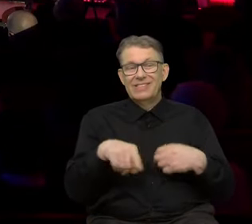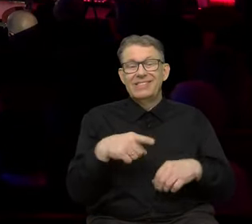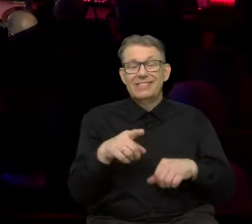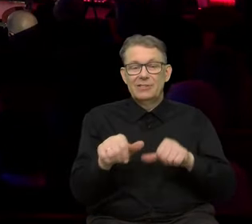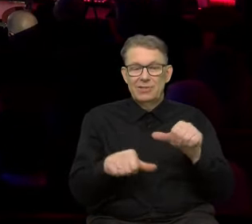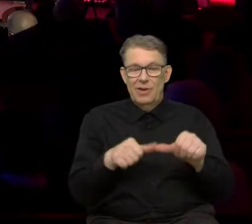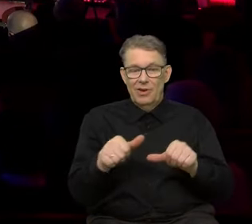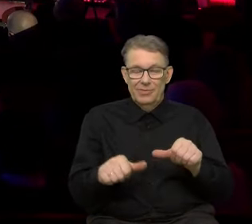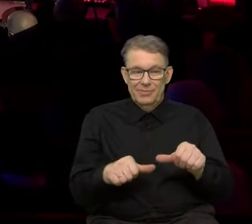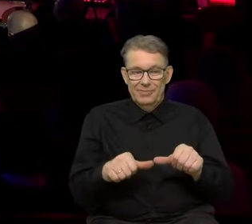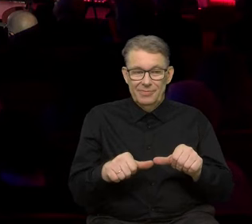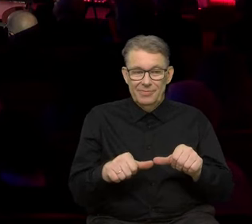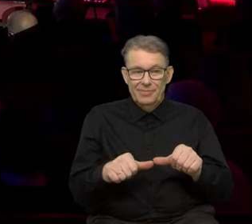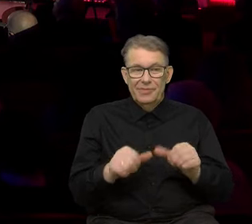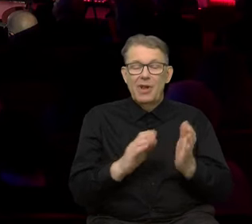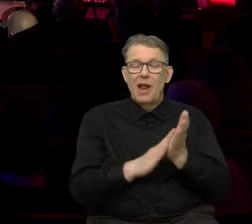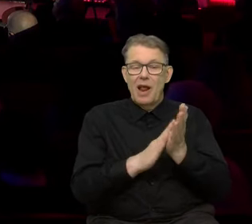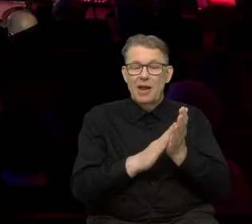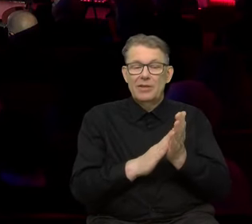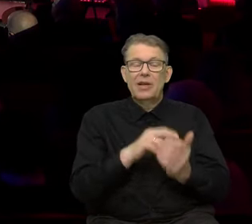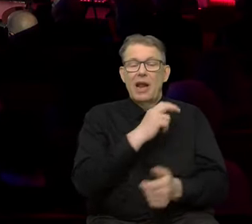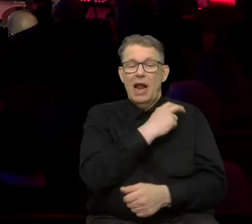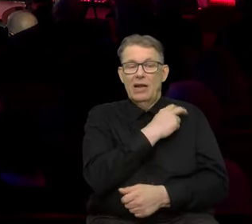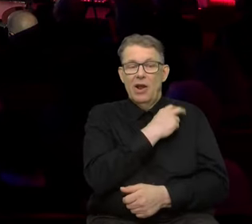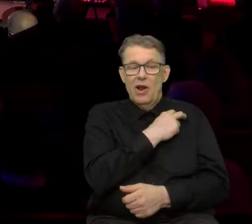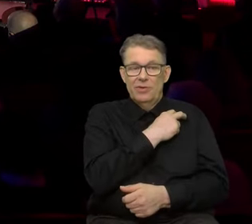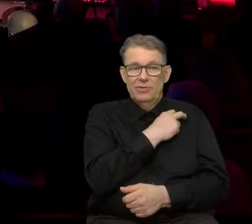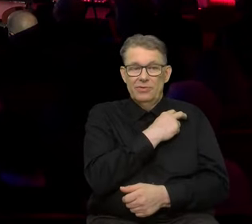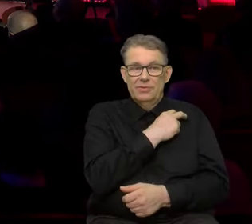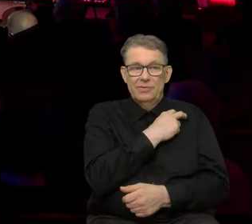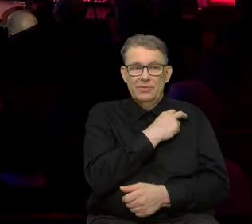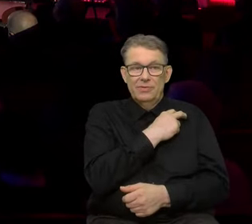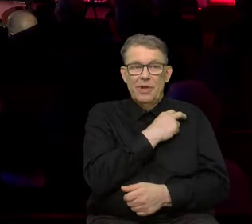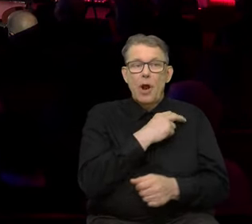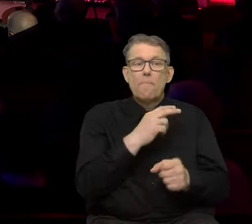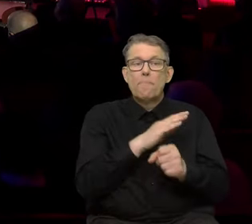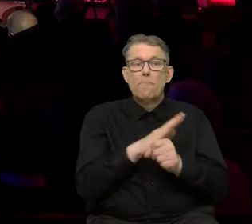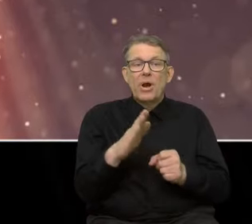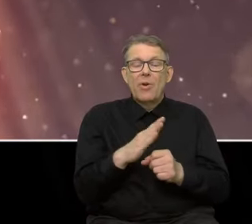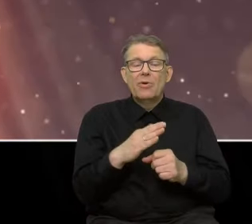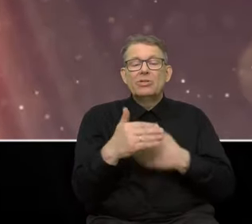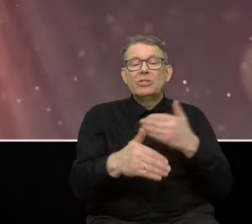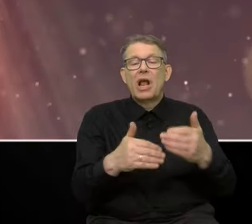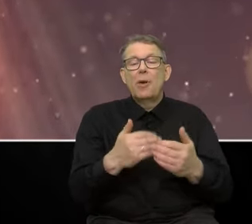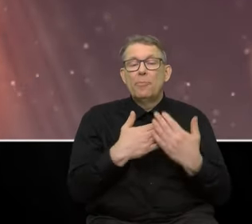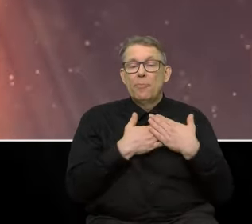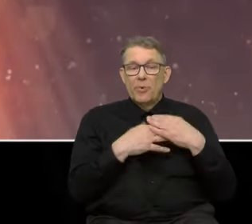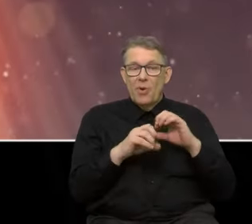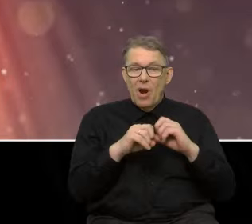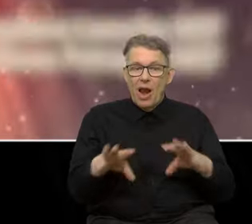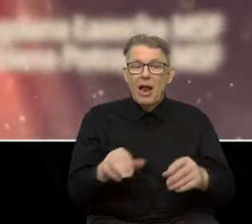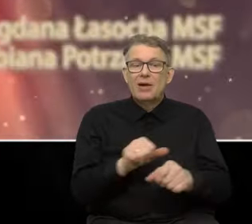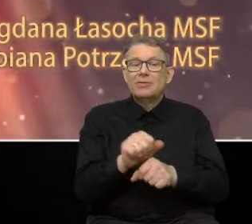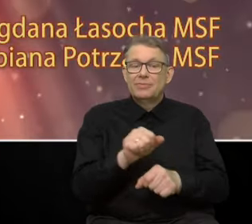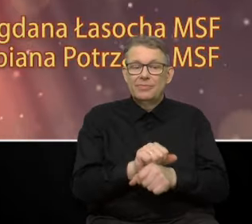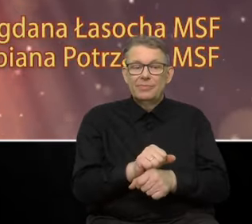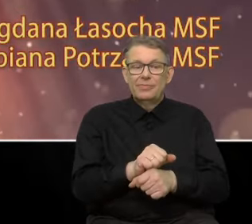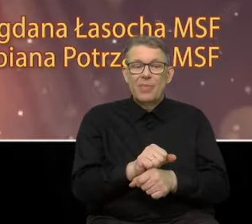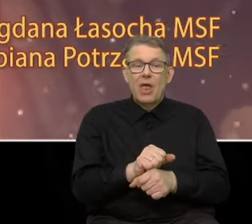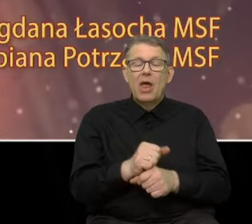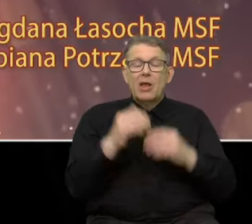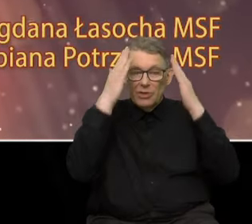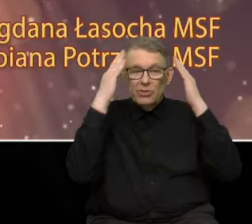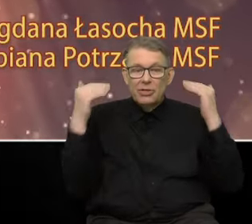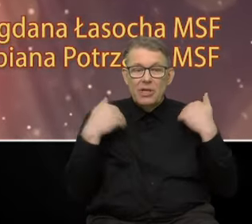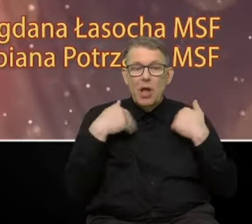Tegorocznymi laureatkami Michała w kategorii pełniący dzieła miłosierdzia są siostra